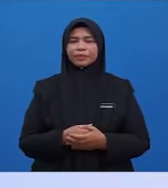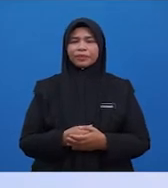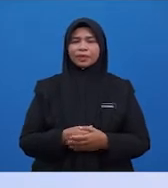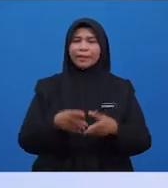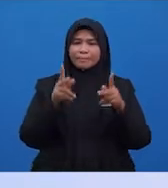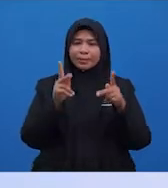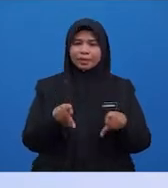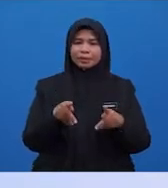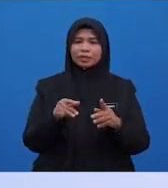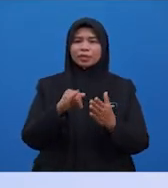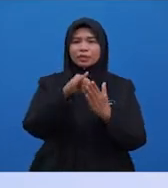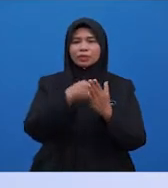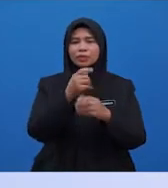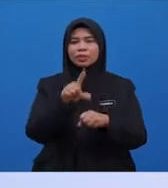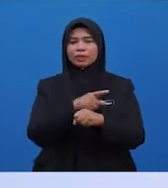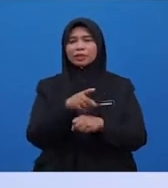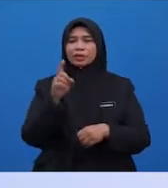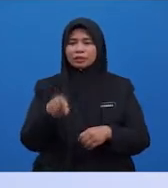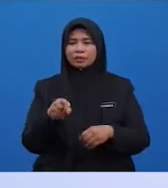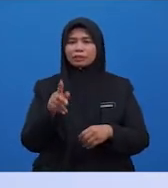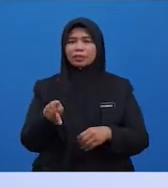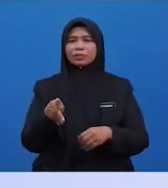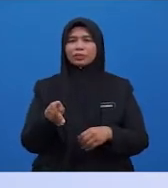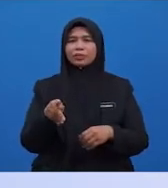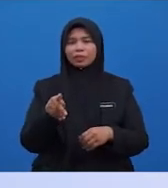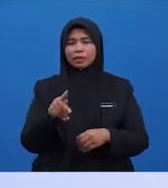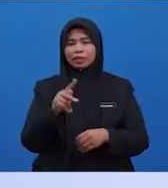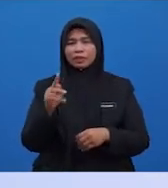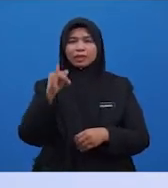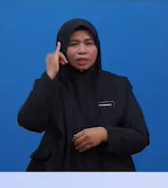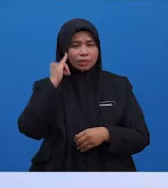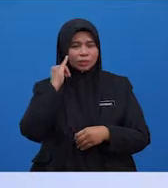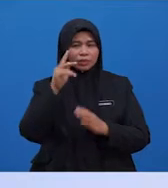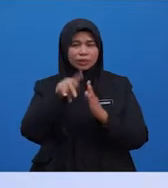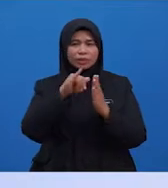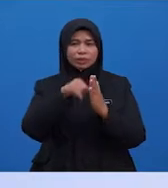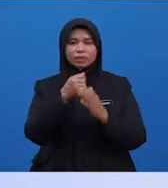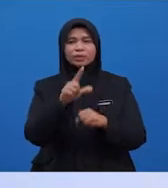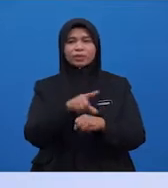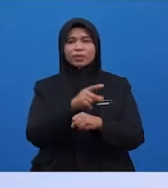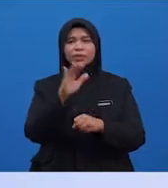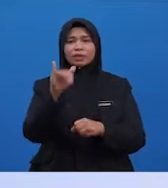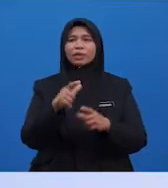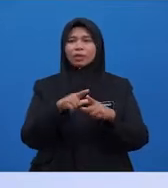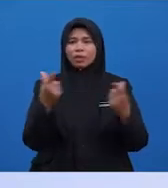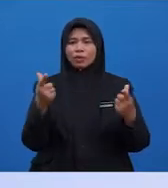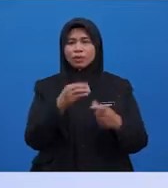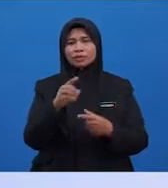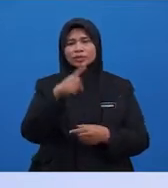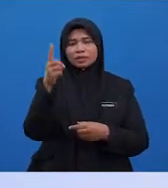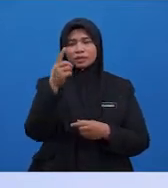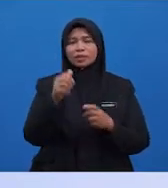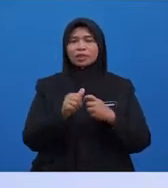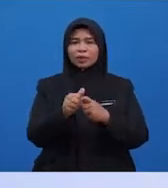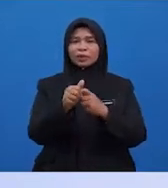Pelajar, jurulatih haruslah memerlukan ilmu kejurulatihan yang luas dan